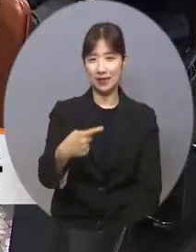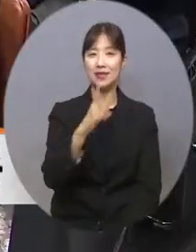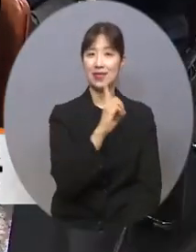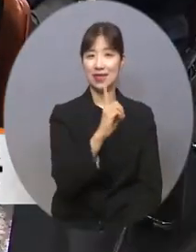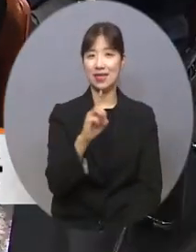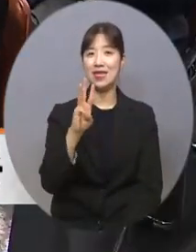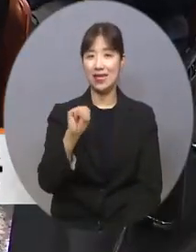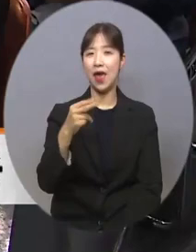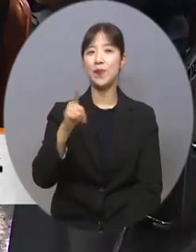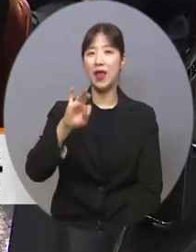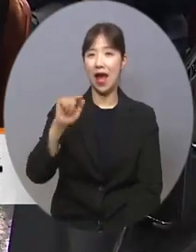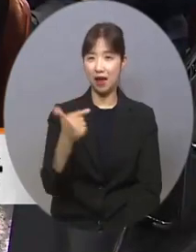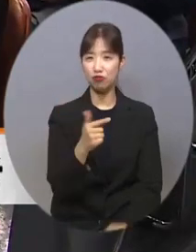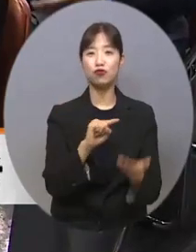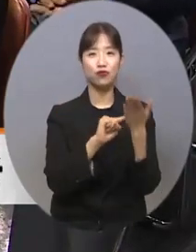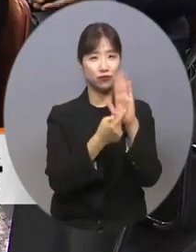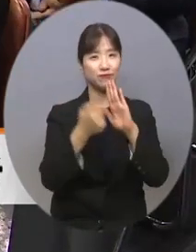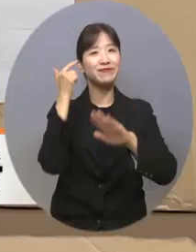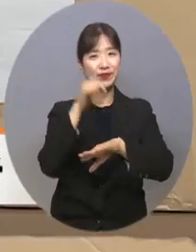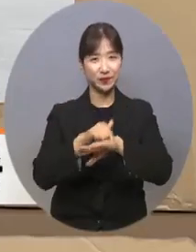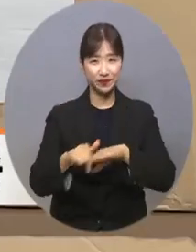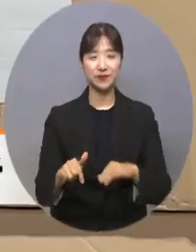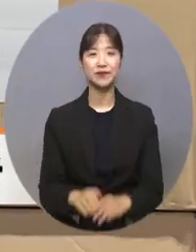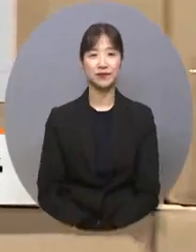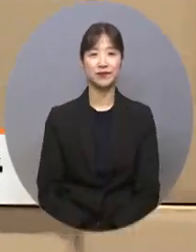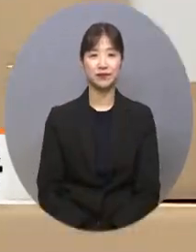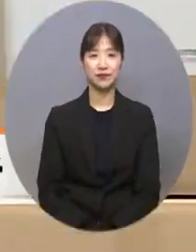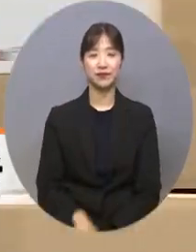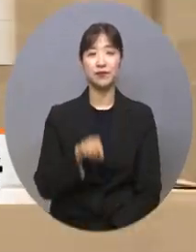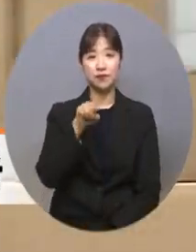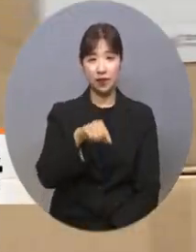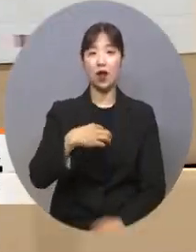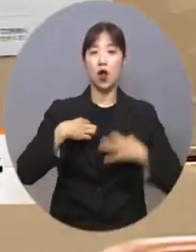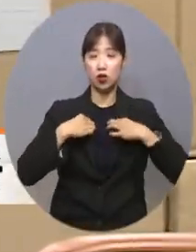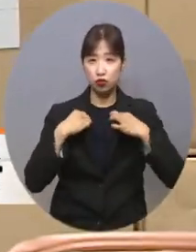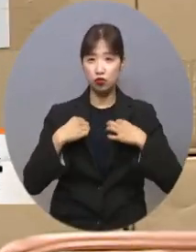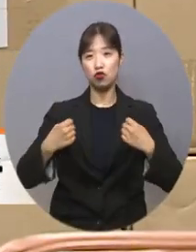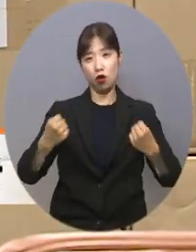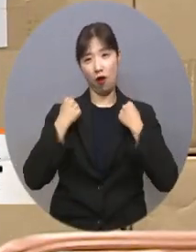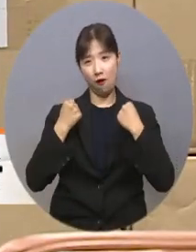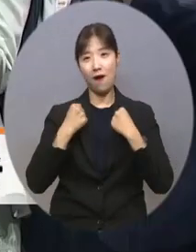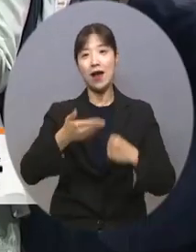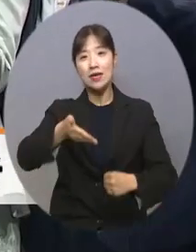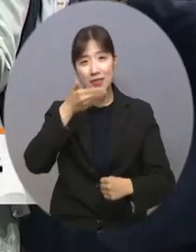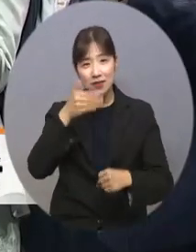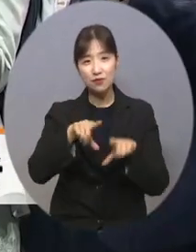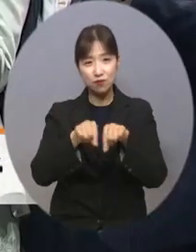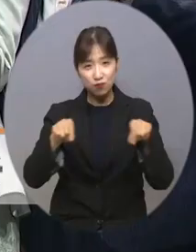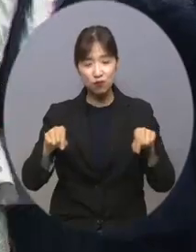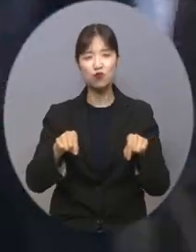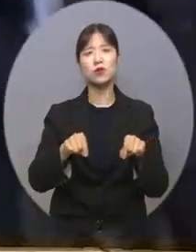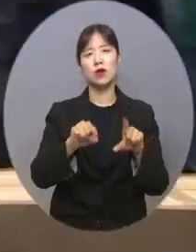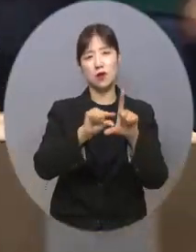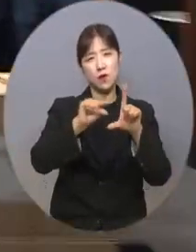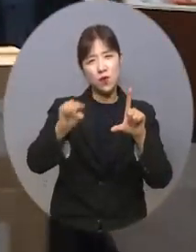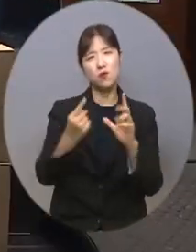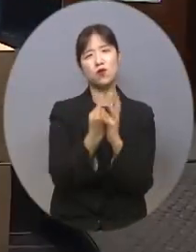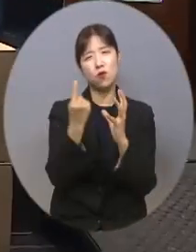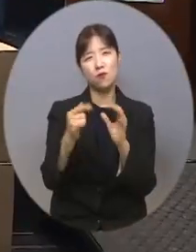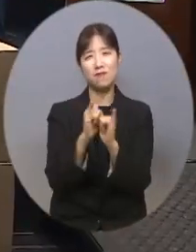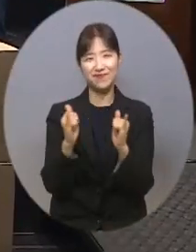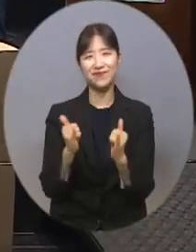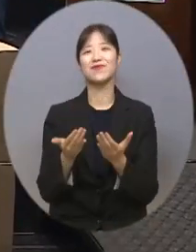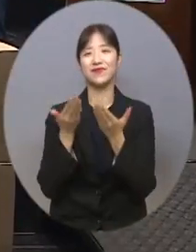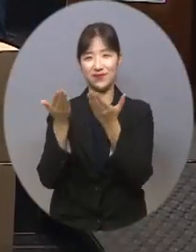DDM타운을 6월 중 런칭할 예정입니다. 이날 기증된 의료와 건강식품 등은 소외계층에게 지원될